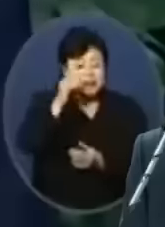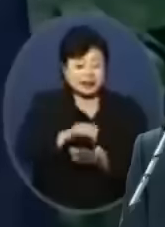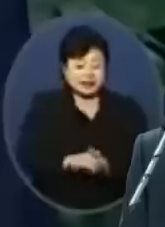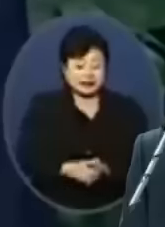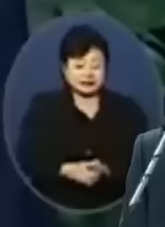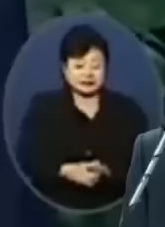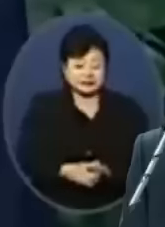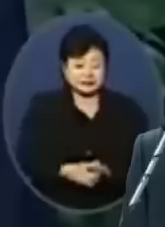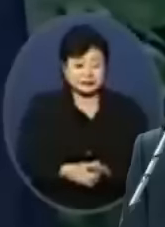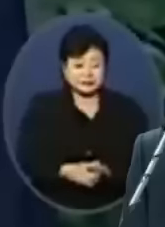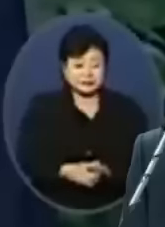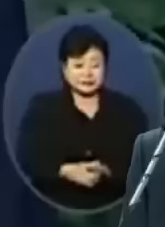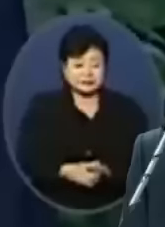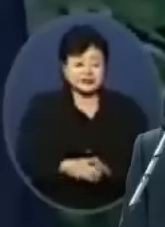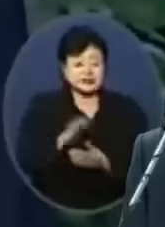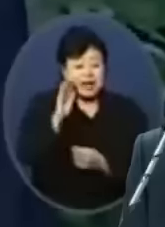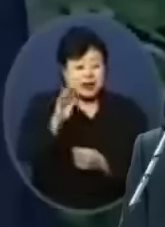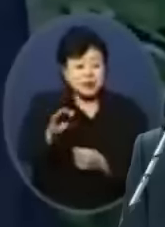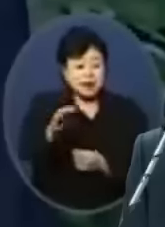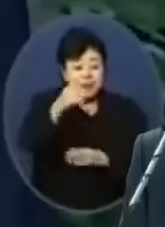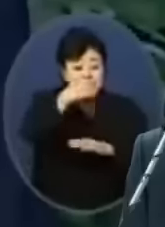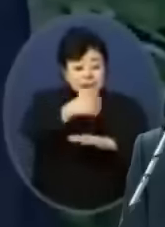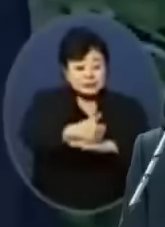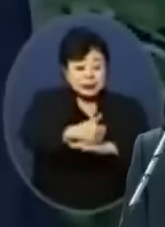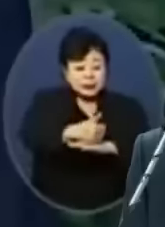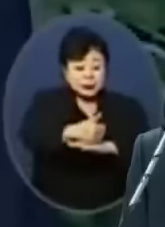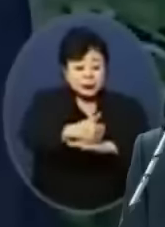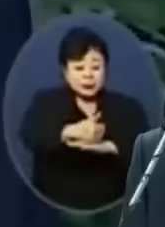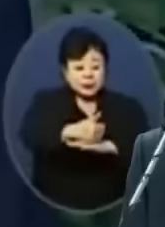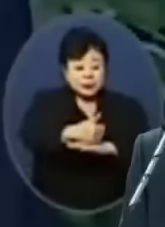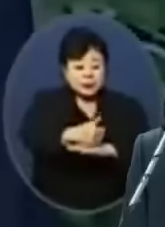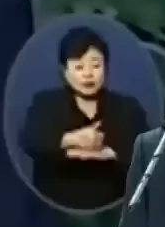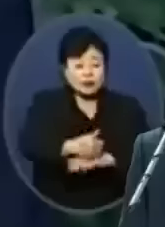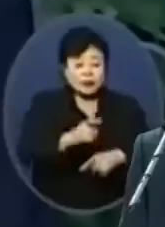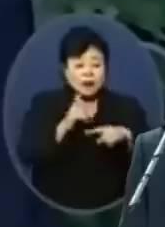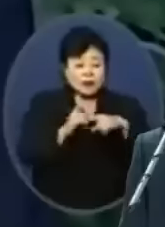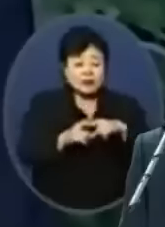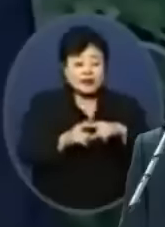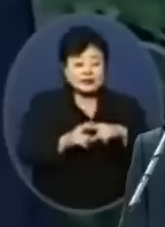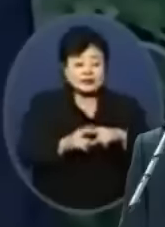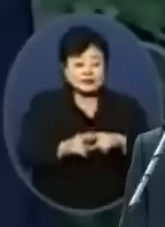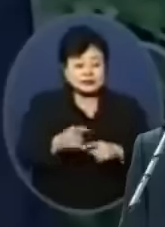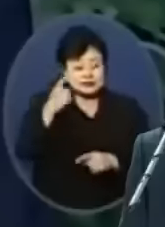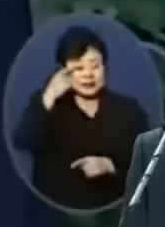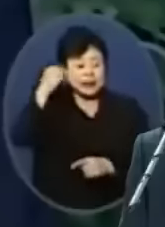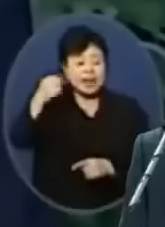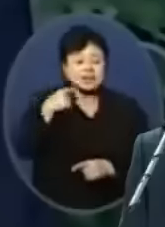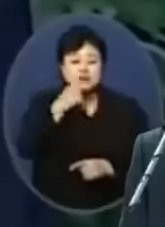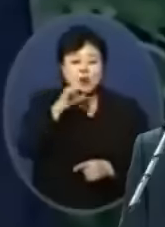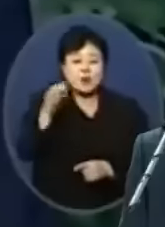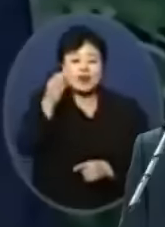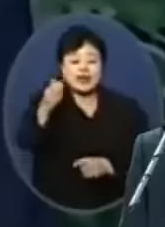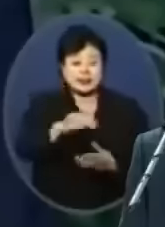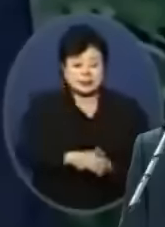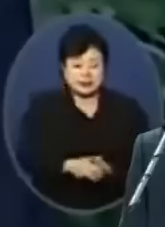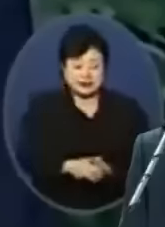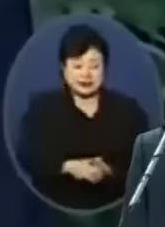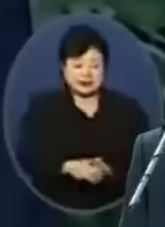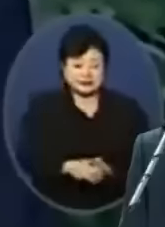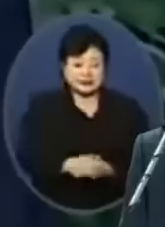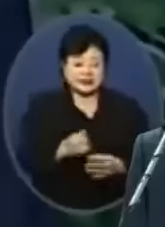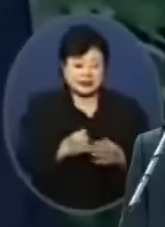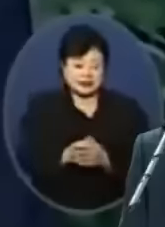돼요. 그 다음에 마지막으로 긍정적인 입술의 고백이 있어야 되는 것입니다. 그래서 저는